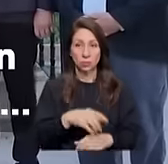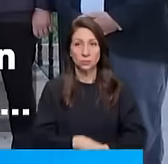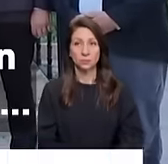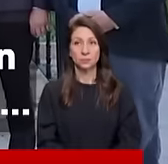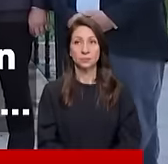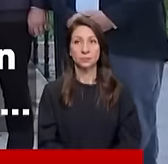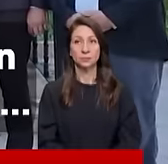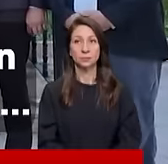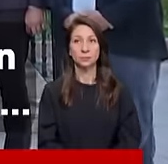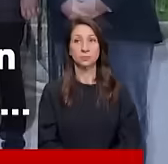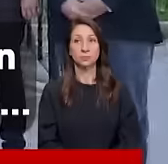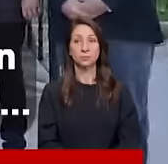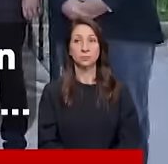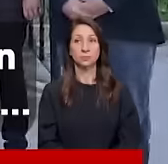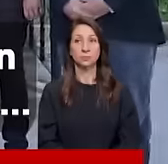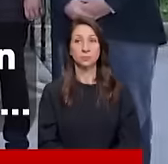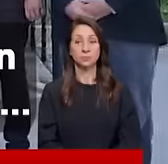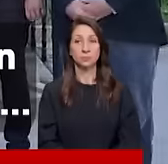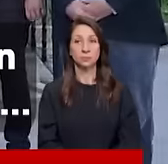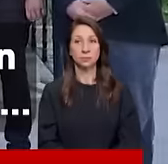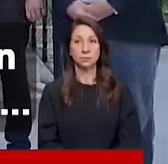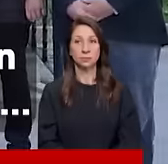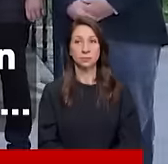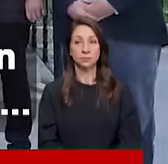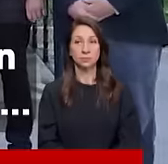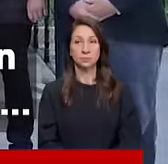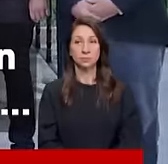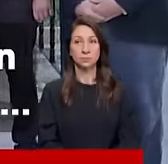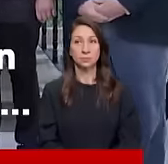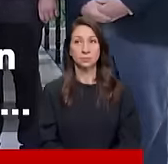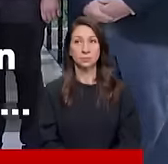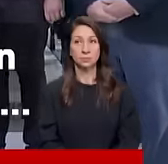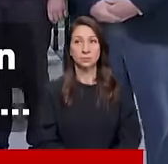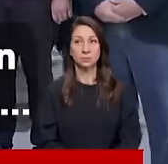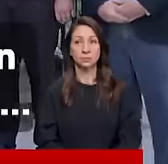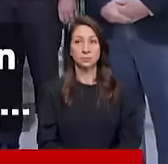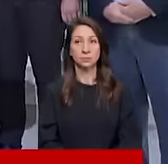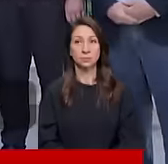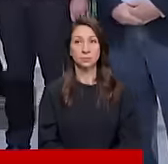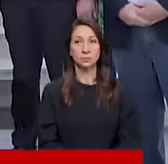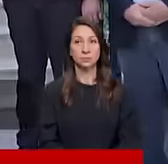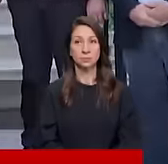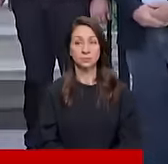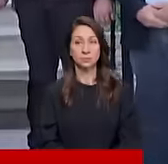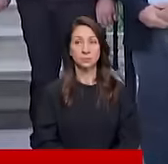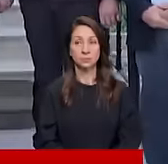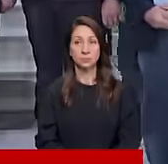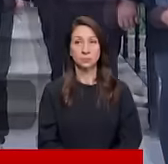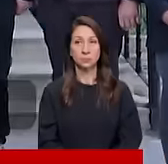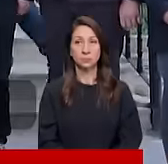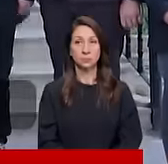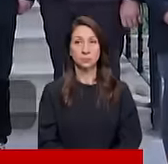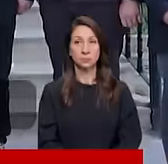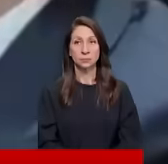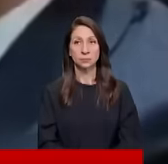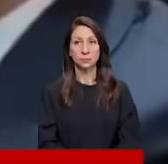sandıkların açılıp yeniden sayılmasını 2 Haziran tarihi itibariyle belirlenen takvimde Ordu'da seçimin yenilenmesine ilişkin sürecimizi